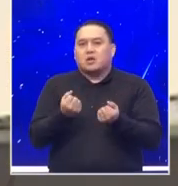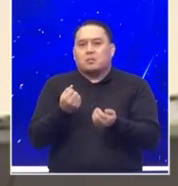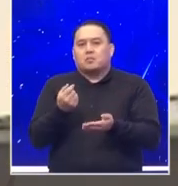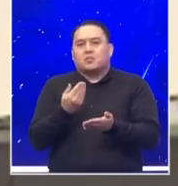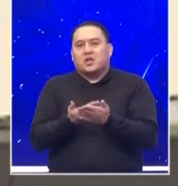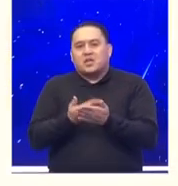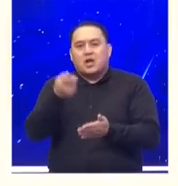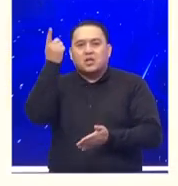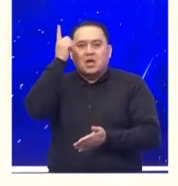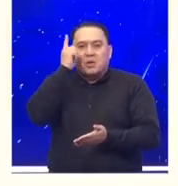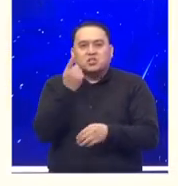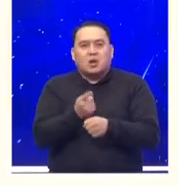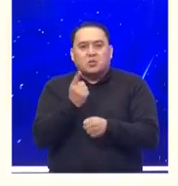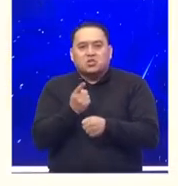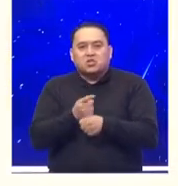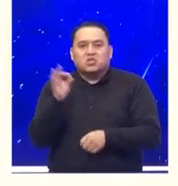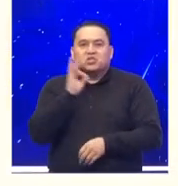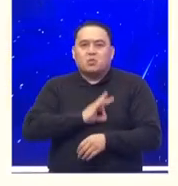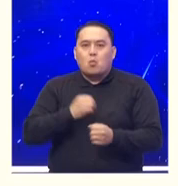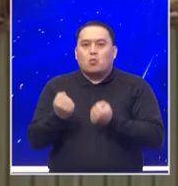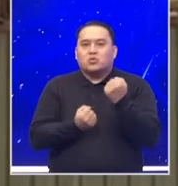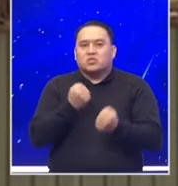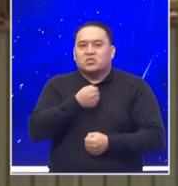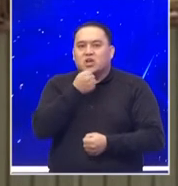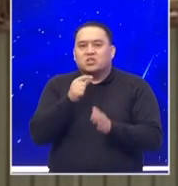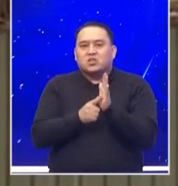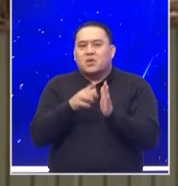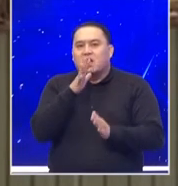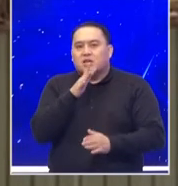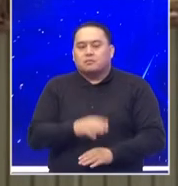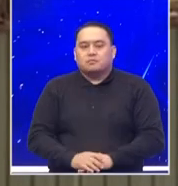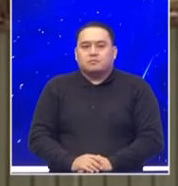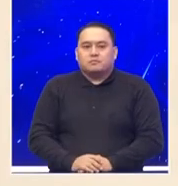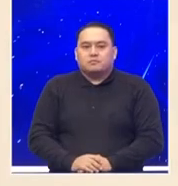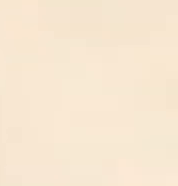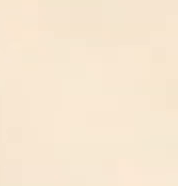германии где запрещена эксплуатация автомобилей старше 7 лет